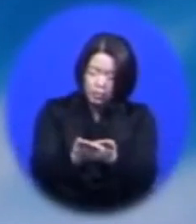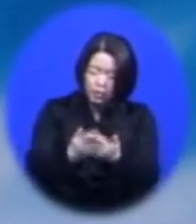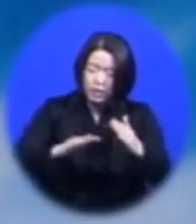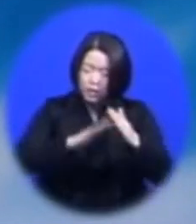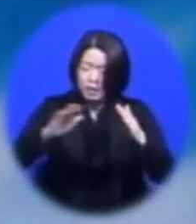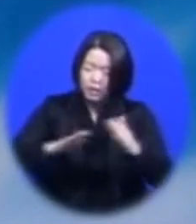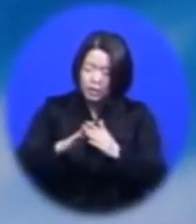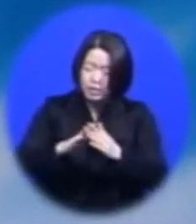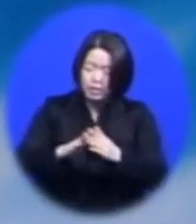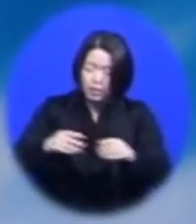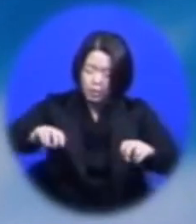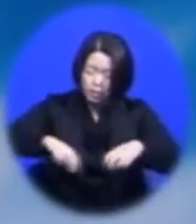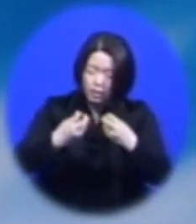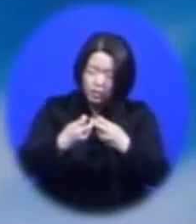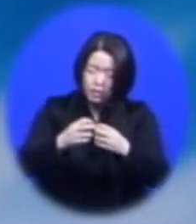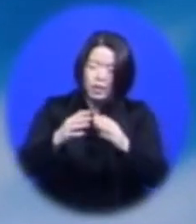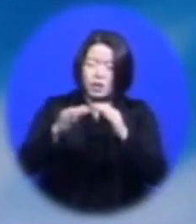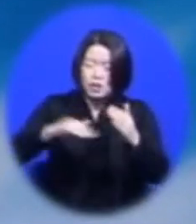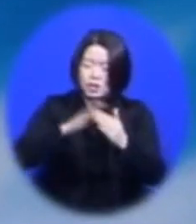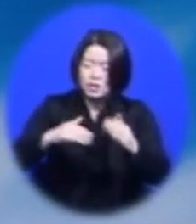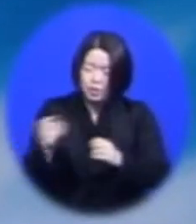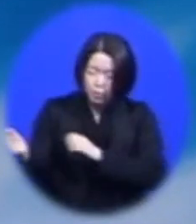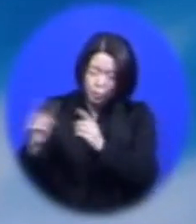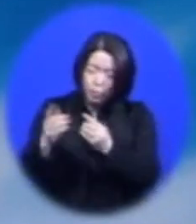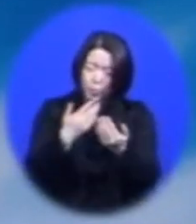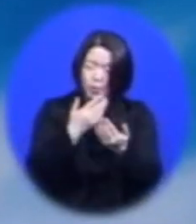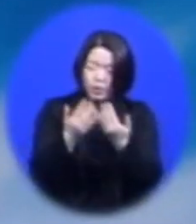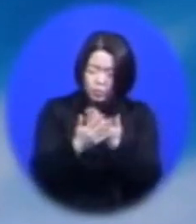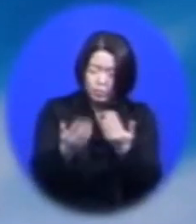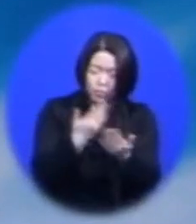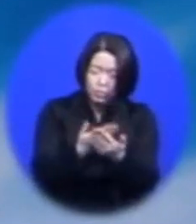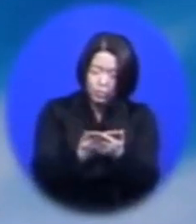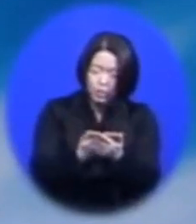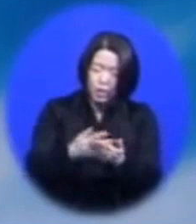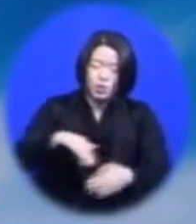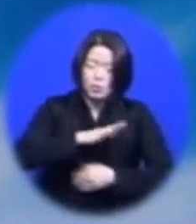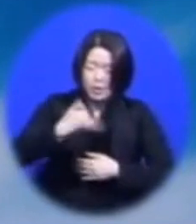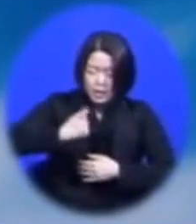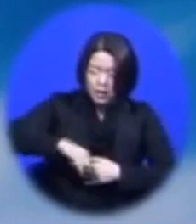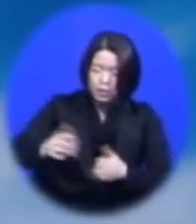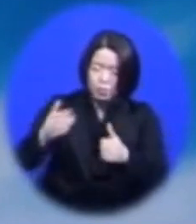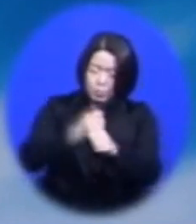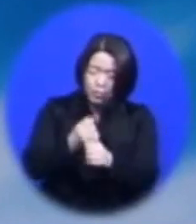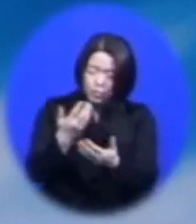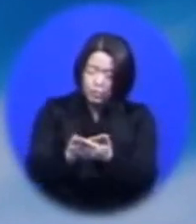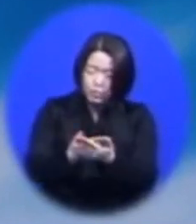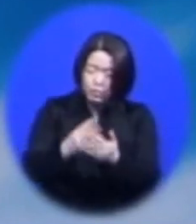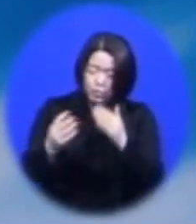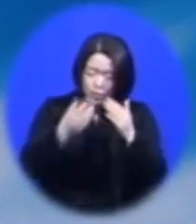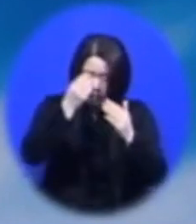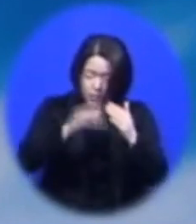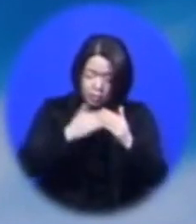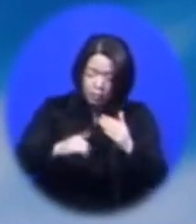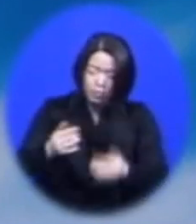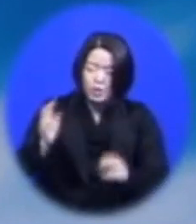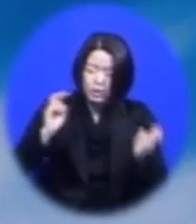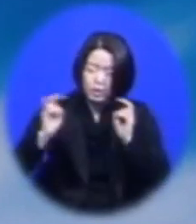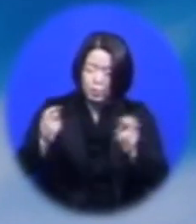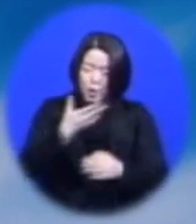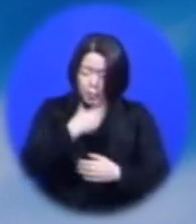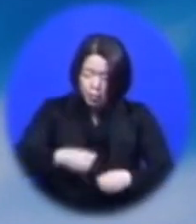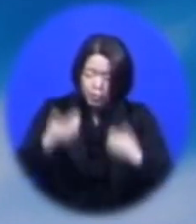가정을 깨어진 가정을 회복시켜 주시고 우리의 자녀들을 주여 붙들어 주시고 성도들의 기업에 복을